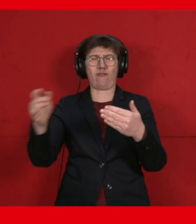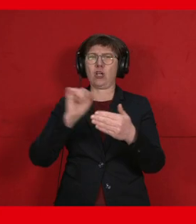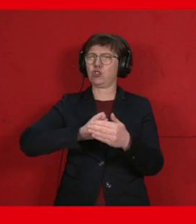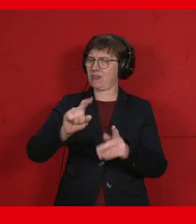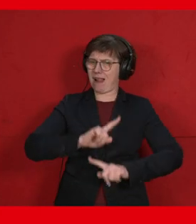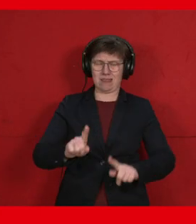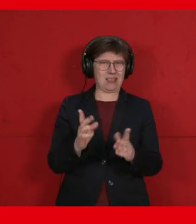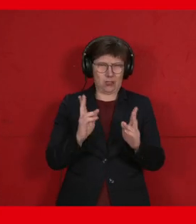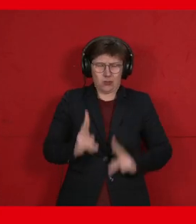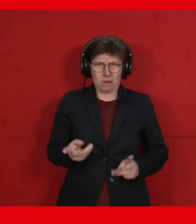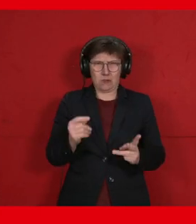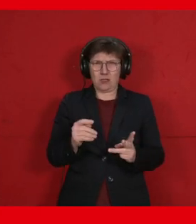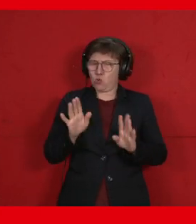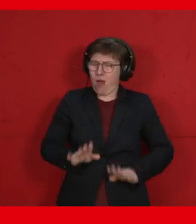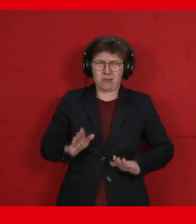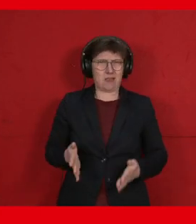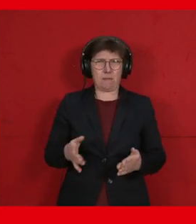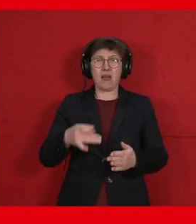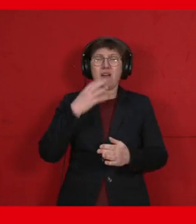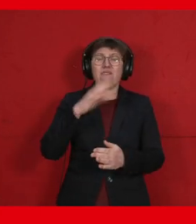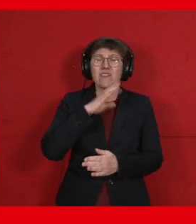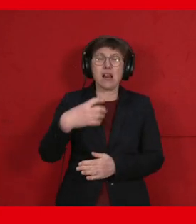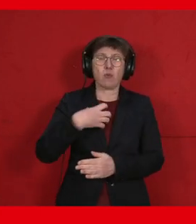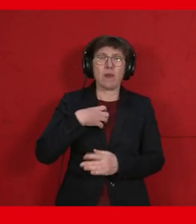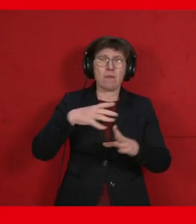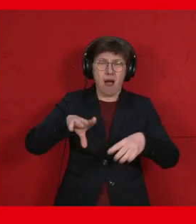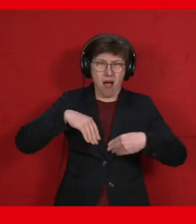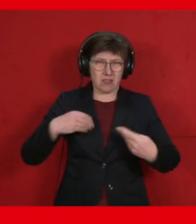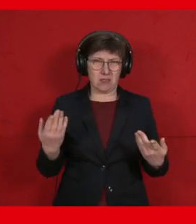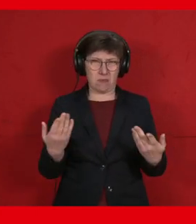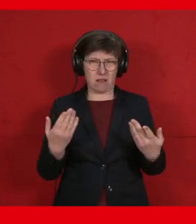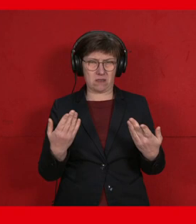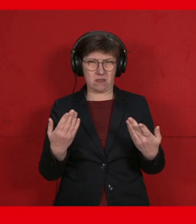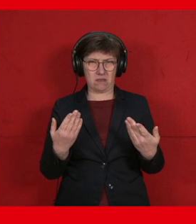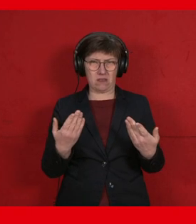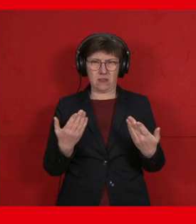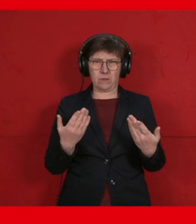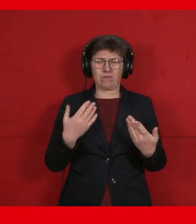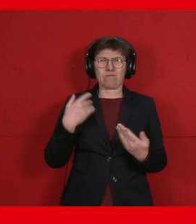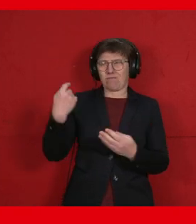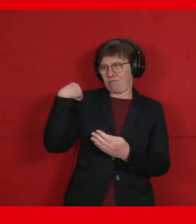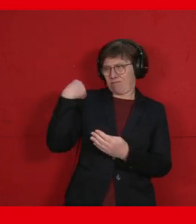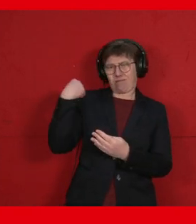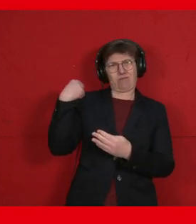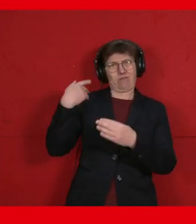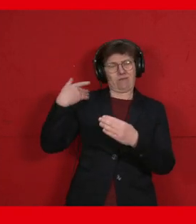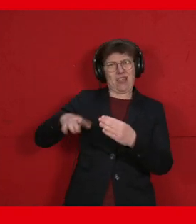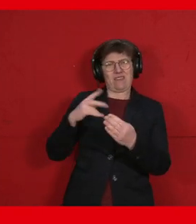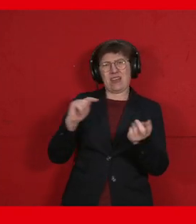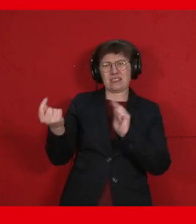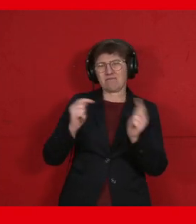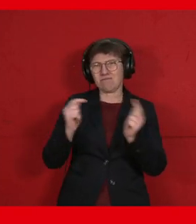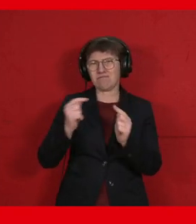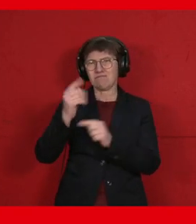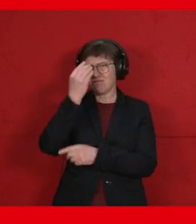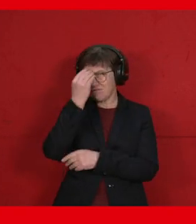genug. Es gibt viele Akzeptanzprobleme beim Netzausbau. Wir haben uns in der jüngeren Vergangenheit gerade wieder dahingehend